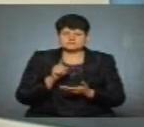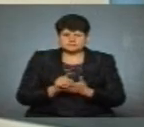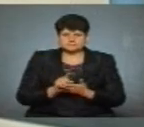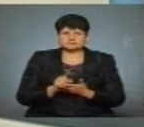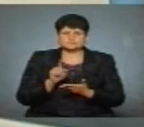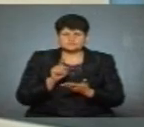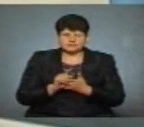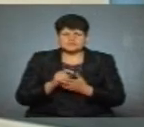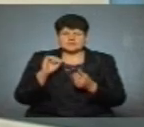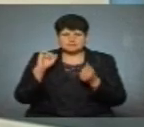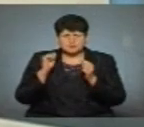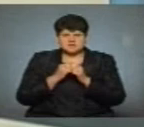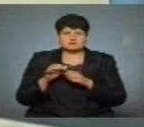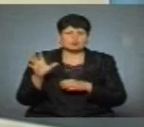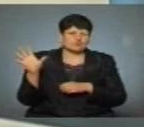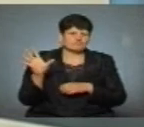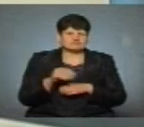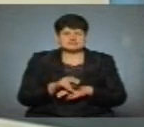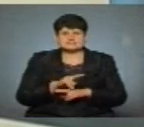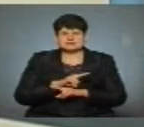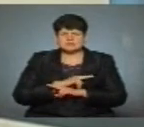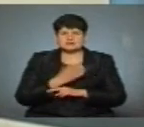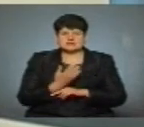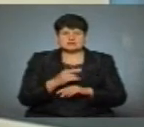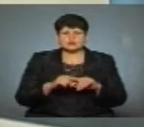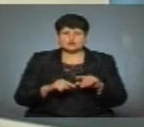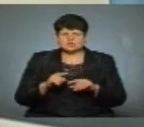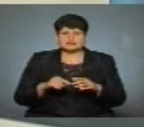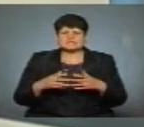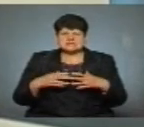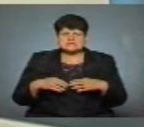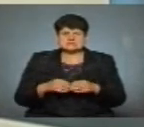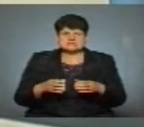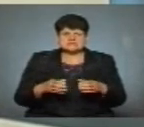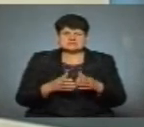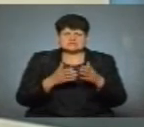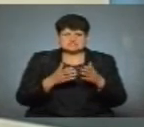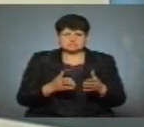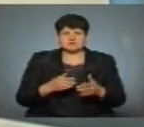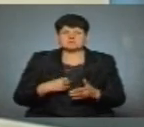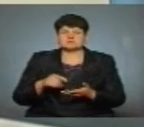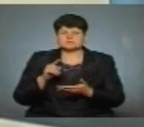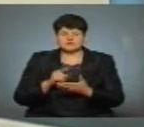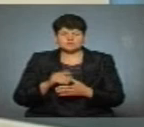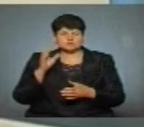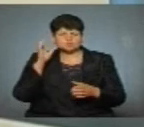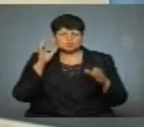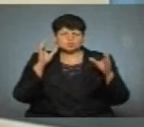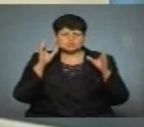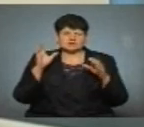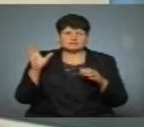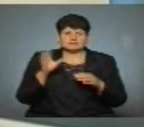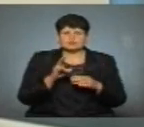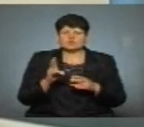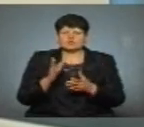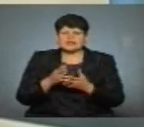Ми мусимо пам'ятати про всіх загиблих, про їхні родини, про їхні сім'ї. Ми мусимо дослуховуватися до тих, в кого є